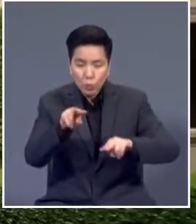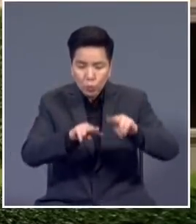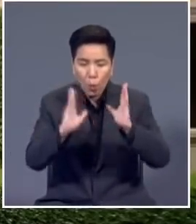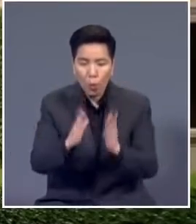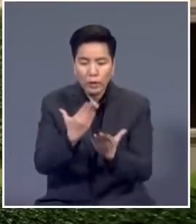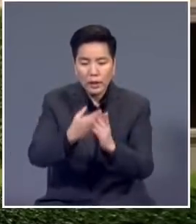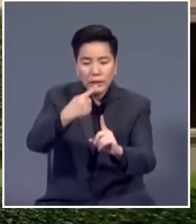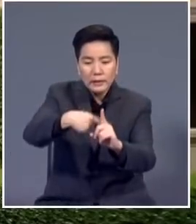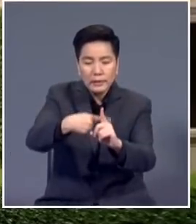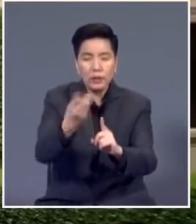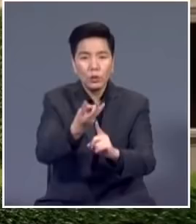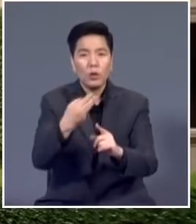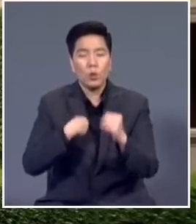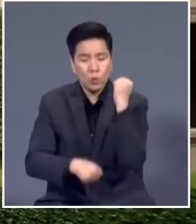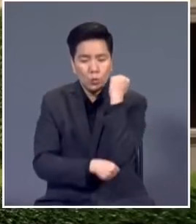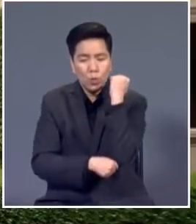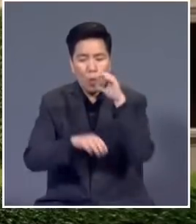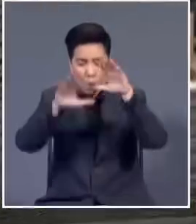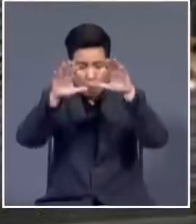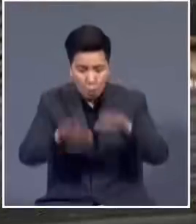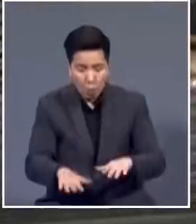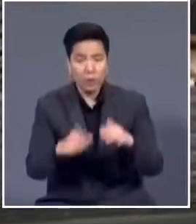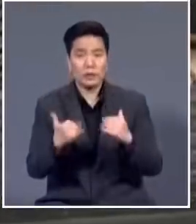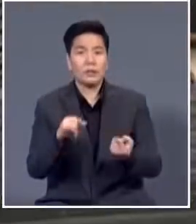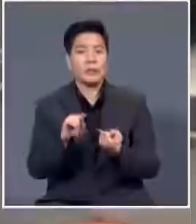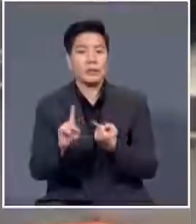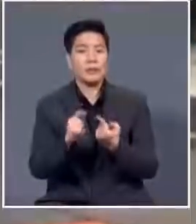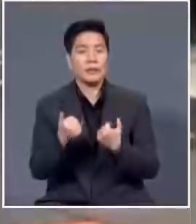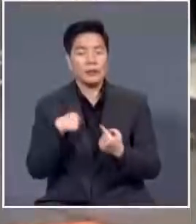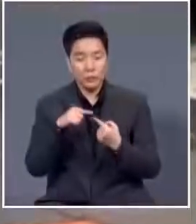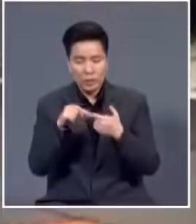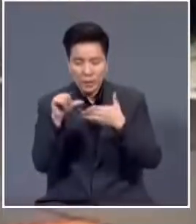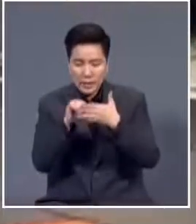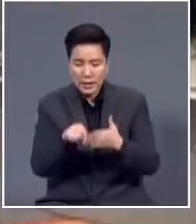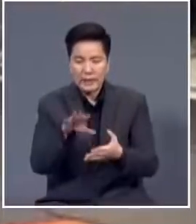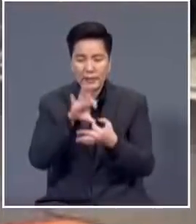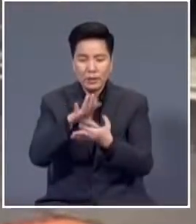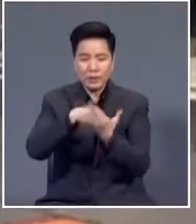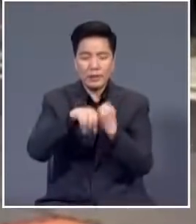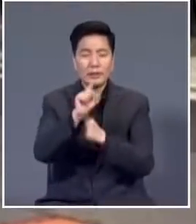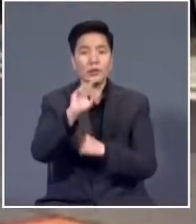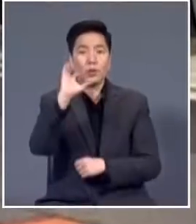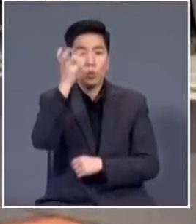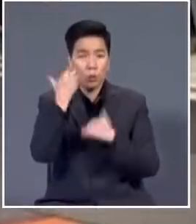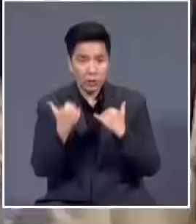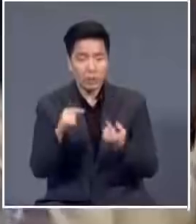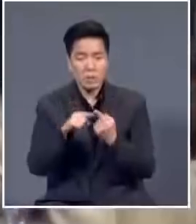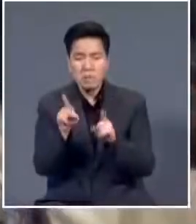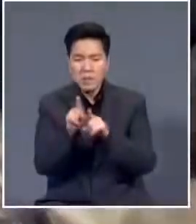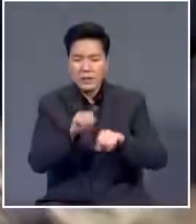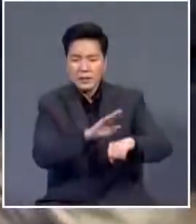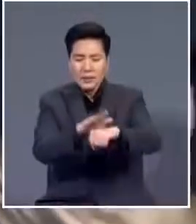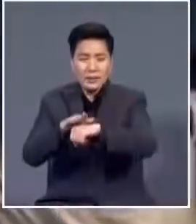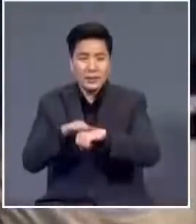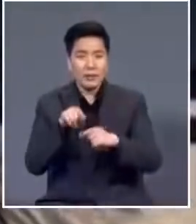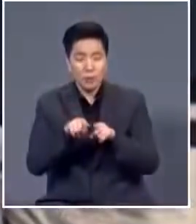น้อยตามโมเดลการลดความยากจนของเราอีกด้วยนะครับสำหรับการปรับประมาณการเศรษฐกิจโลกในครั้งนี้เป็นสัญญาณว่าเศรษฐกิจประเ